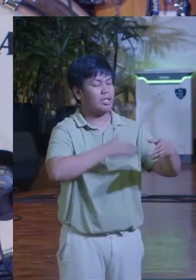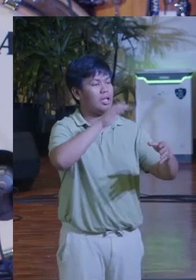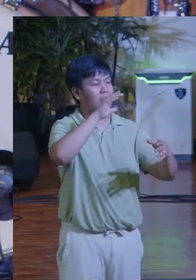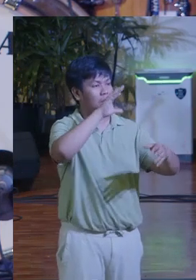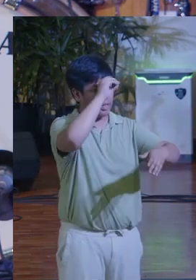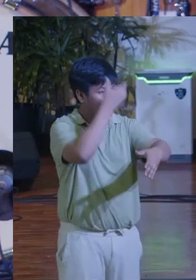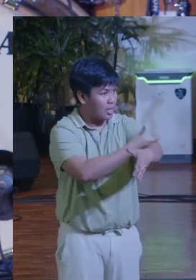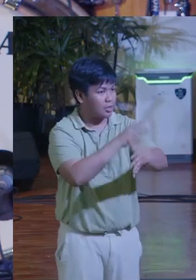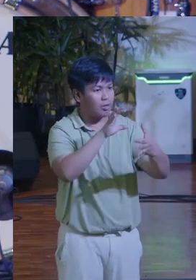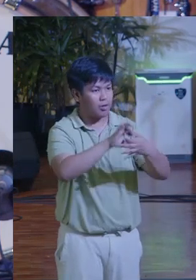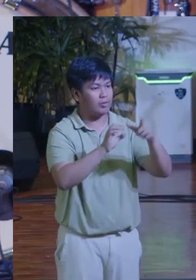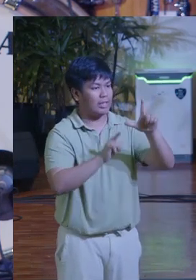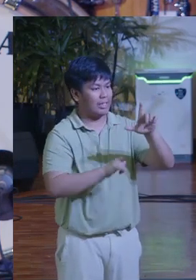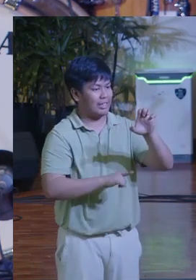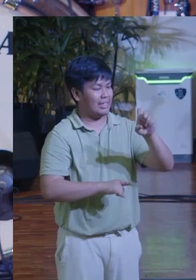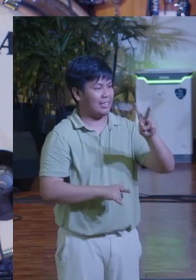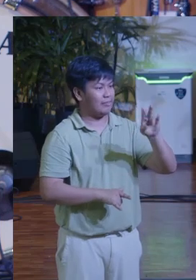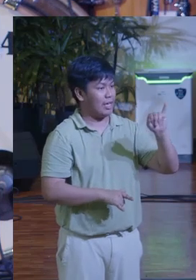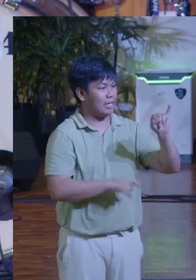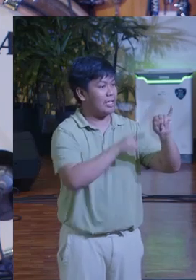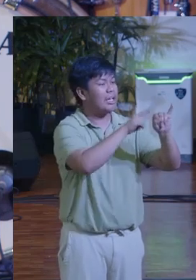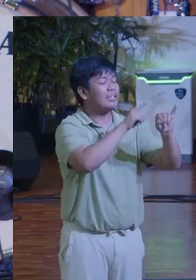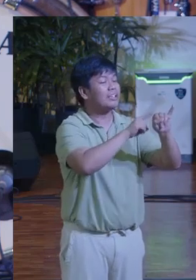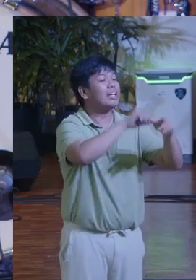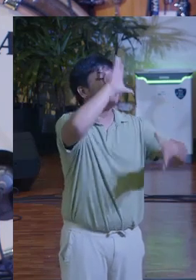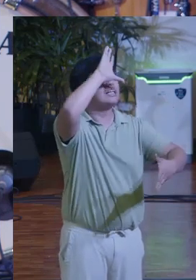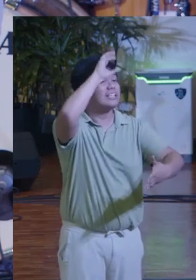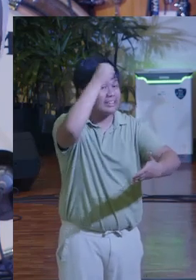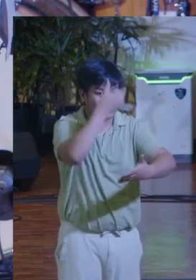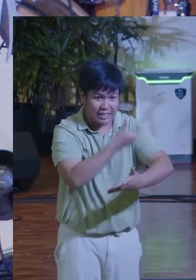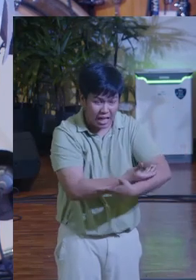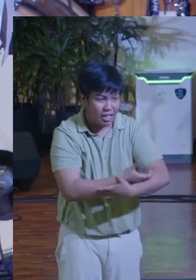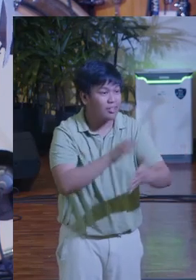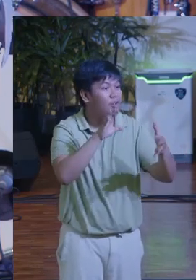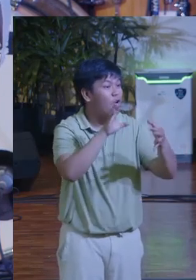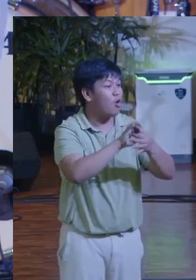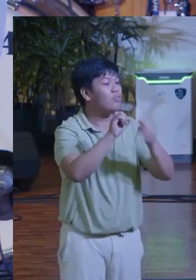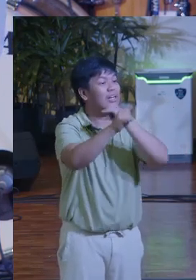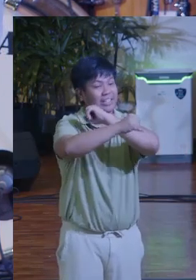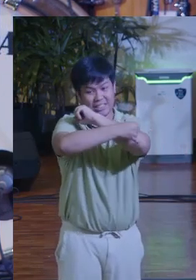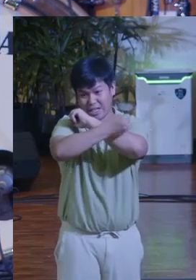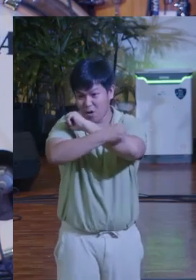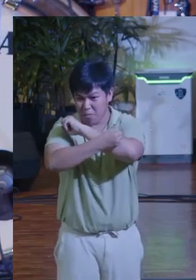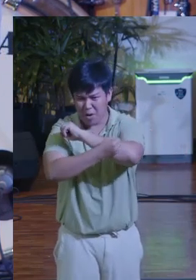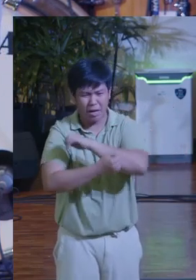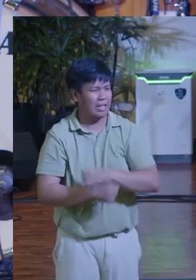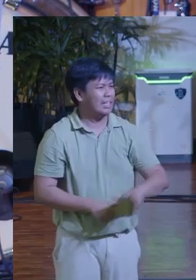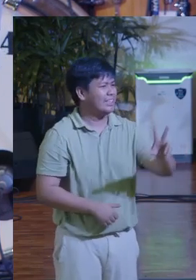Si Kohath at si Levi nabuhay mga 300 plus years before